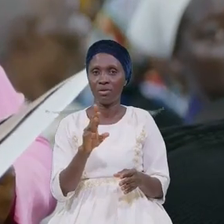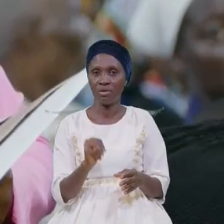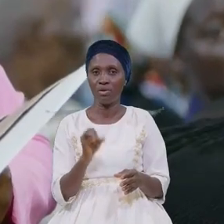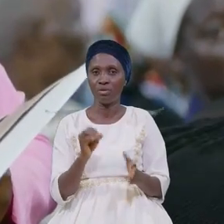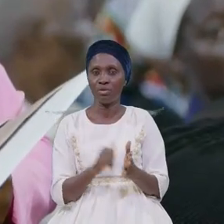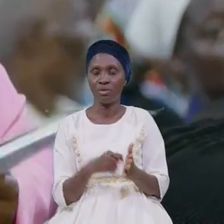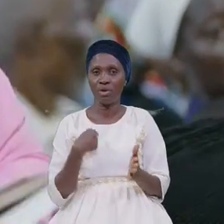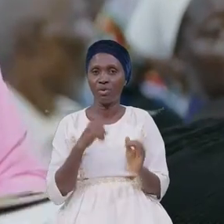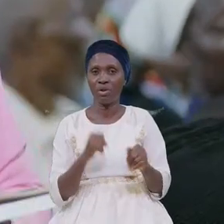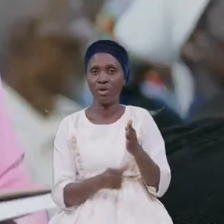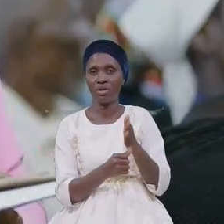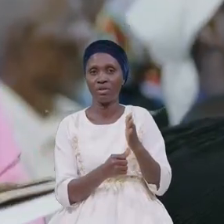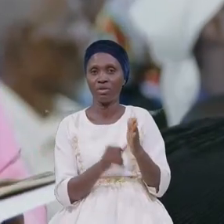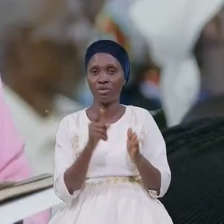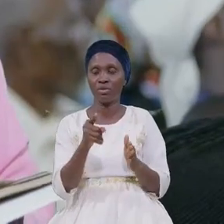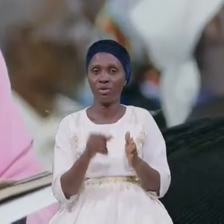gckhq.org/connect.